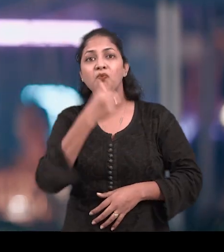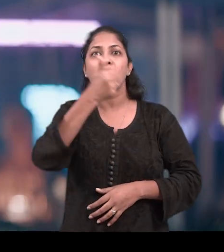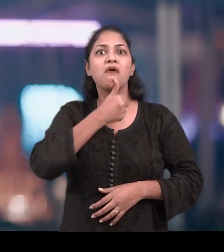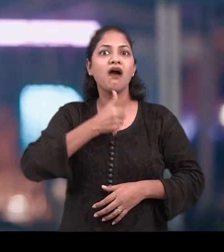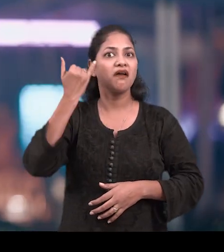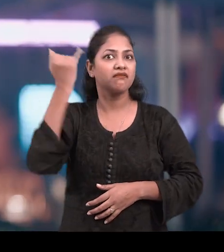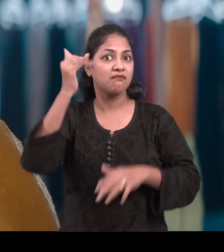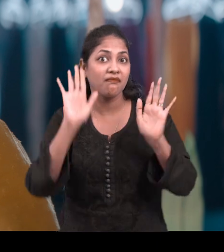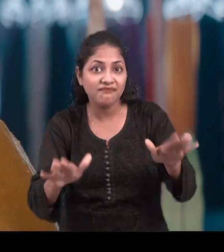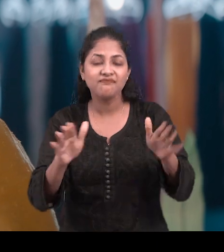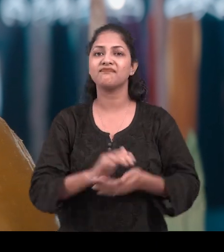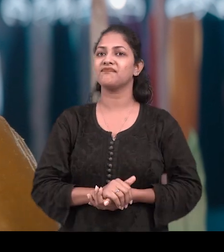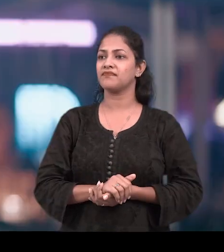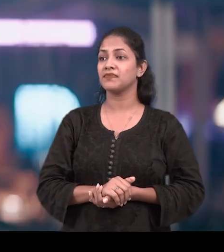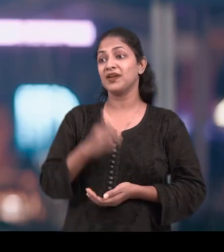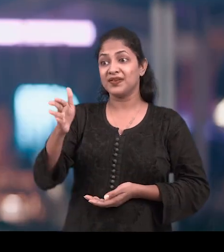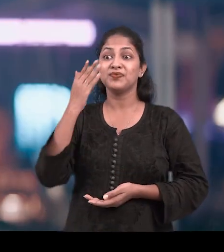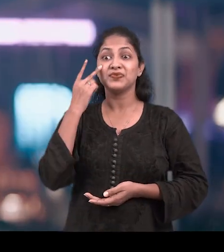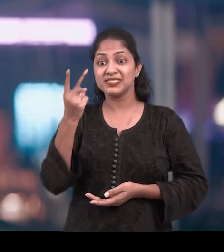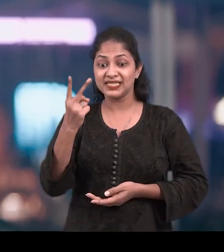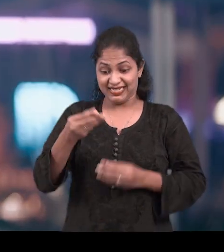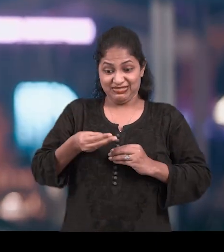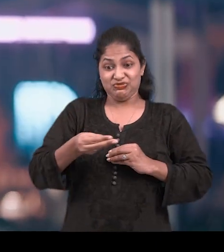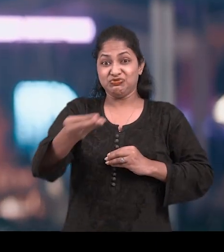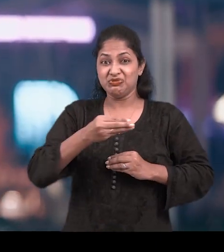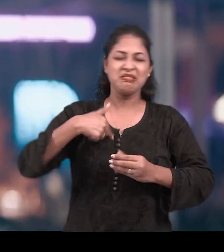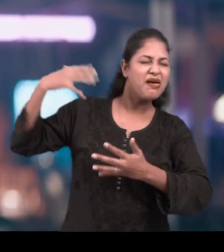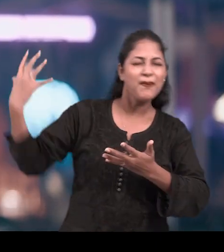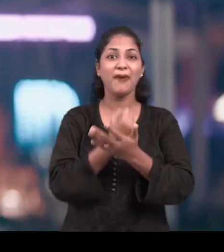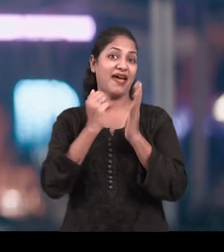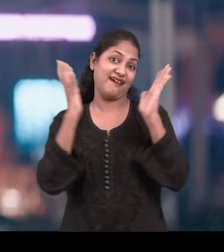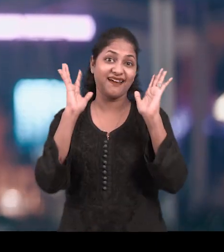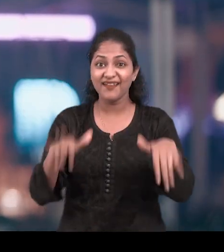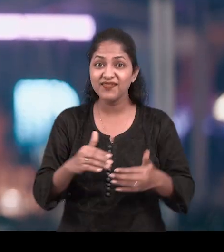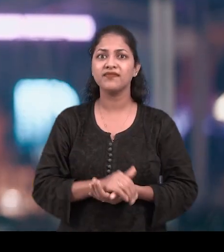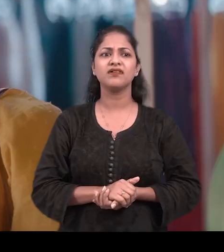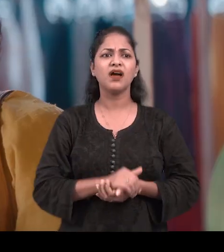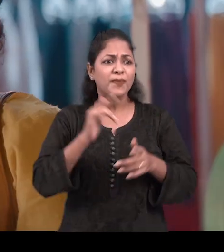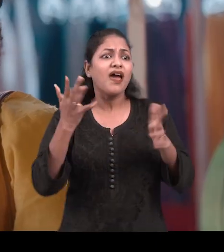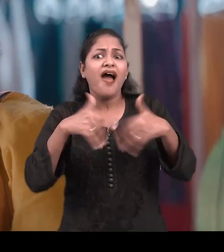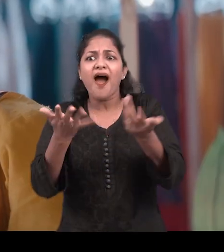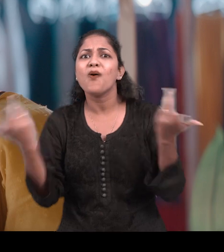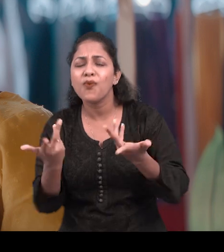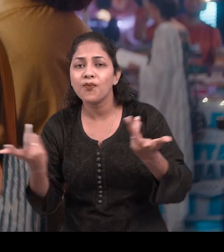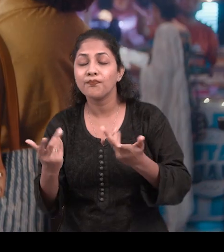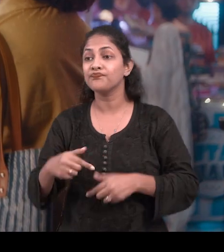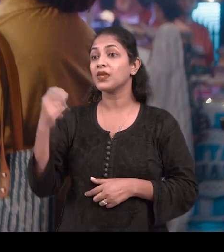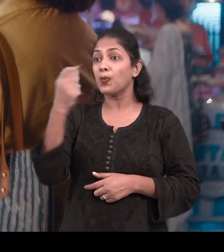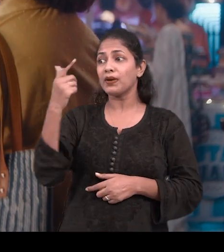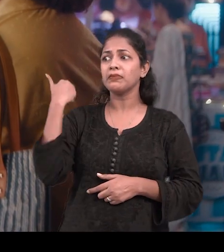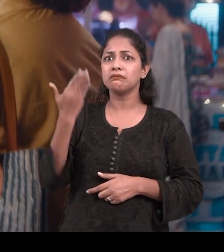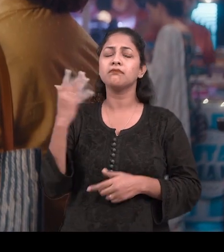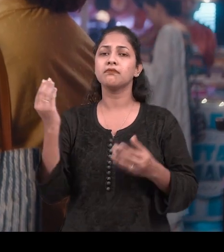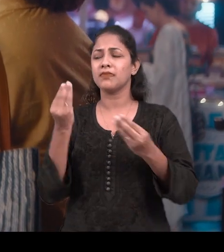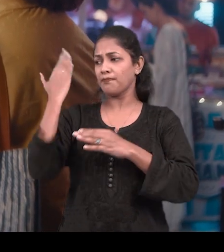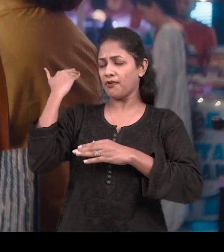રોકાણ કરવાની એક સિક્રેટ રેસીપી મળી ગઈ છે. હવે જુઓ, થોડા જ દિવસોમાં મારો જેકપોટ લાગી જશે. પણ આ થયું કેવી રીતે? લગભગ